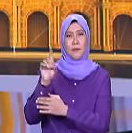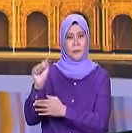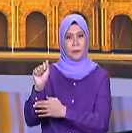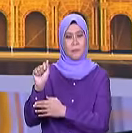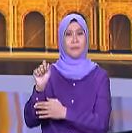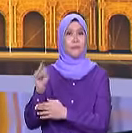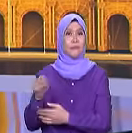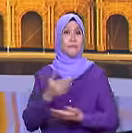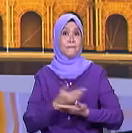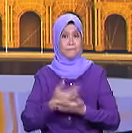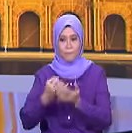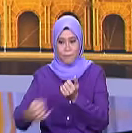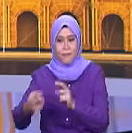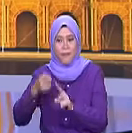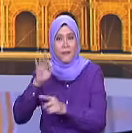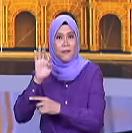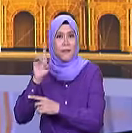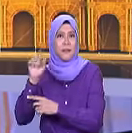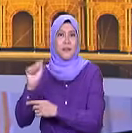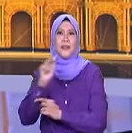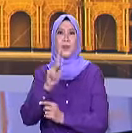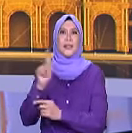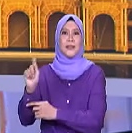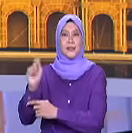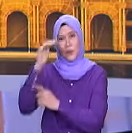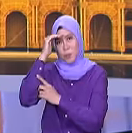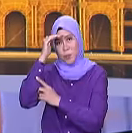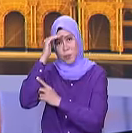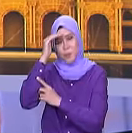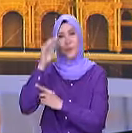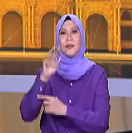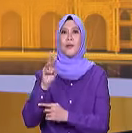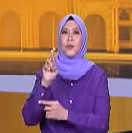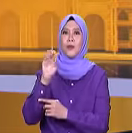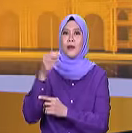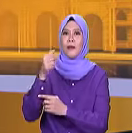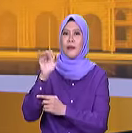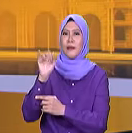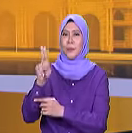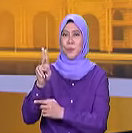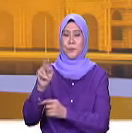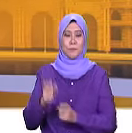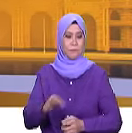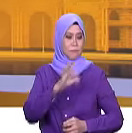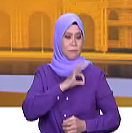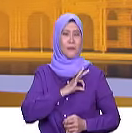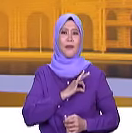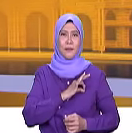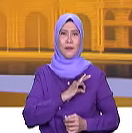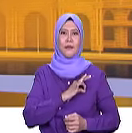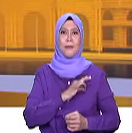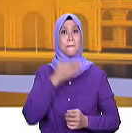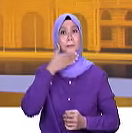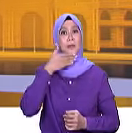reaksi anak jati FEDA Aitawar II, Kota Tinggi Johor Nohidayu Mat Toha yang menerima anugerah tokoh belia wanis